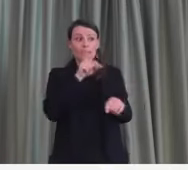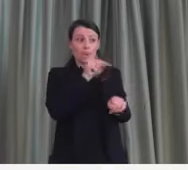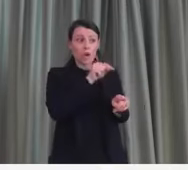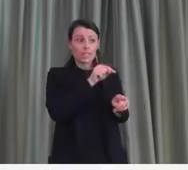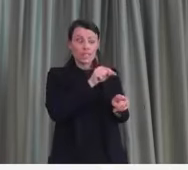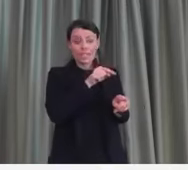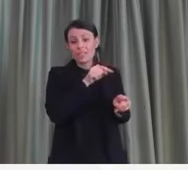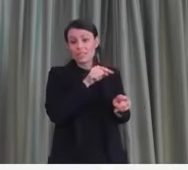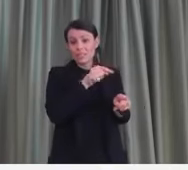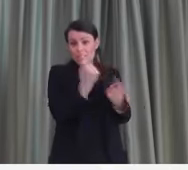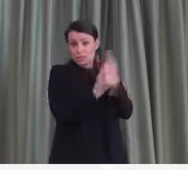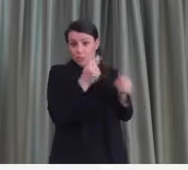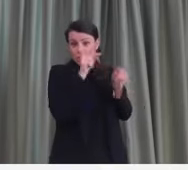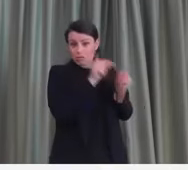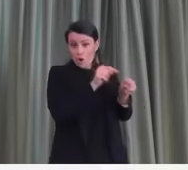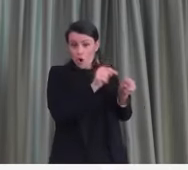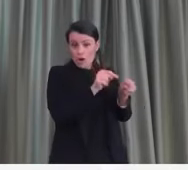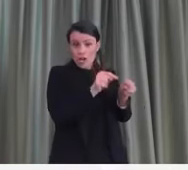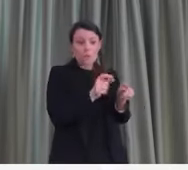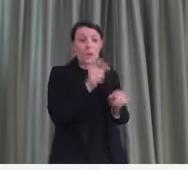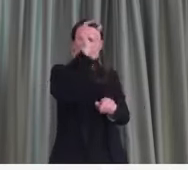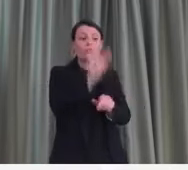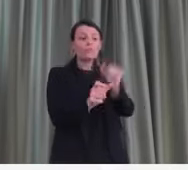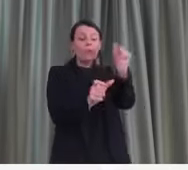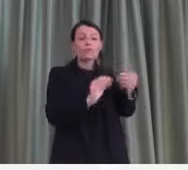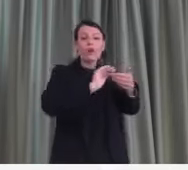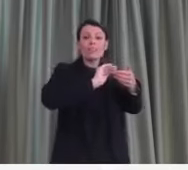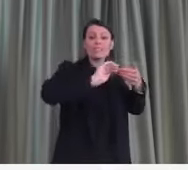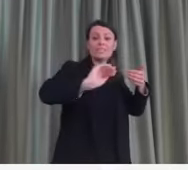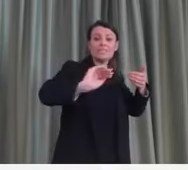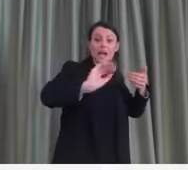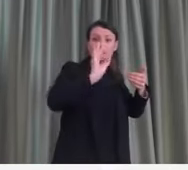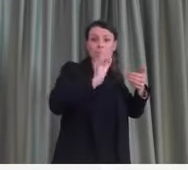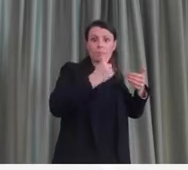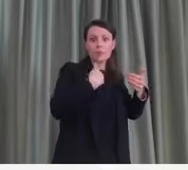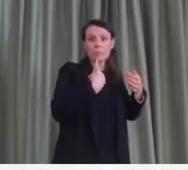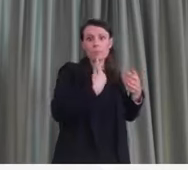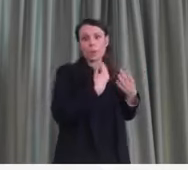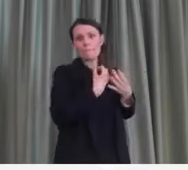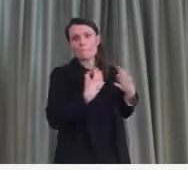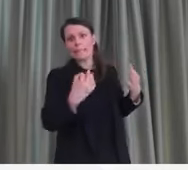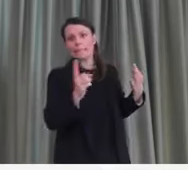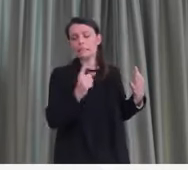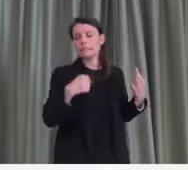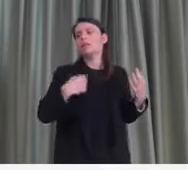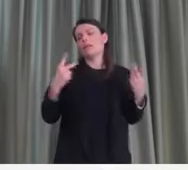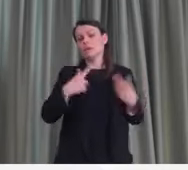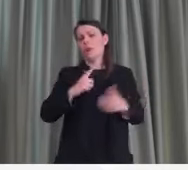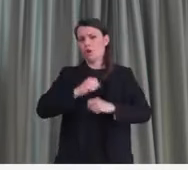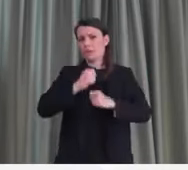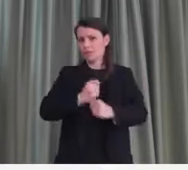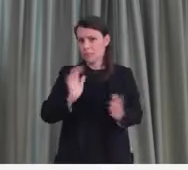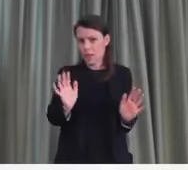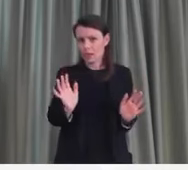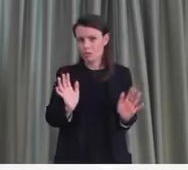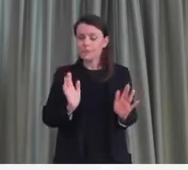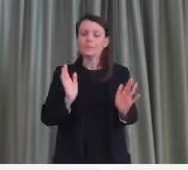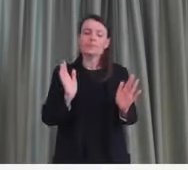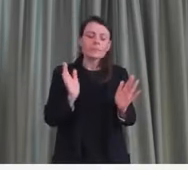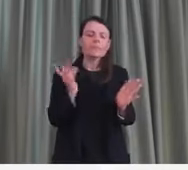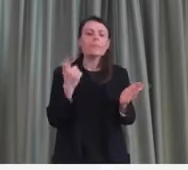propriamente rispettata ci dispiace purtroppo quando abbiamo a che fare con quella alla stampa